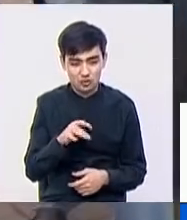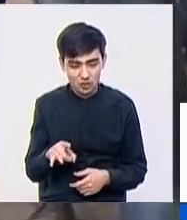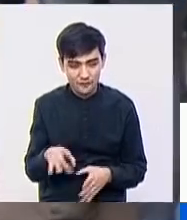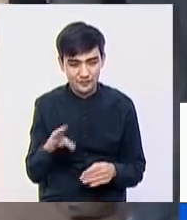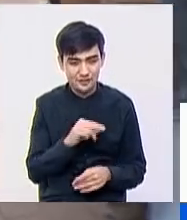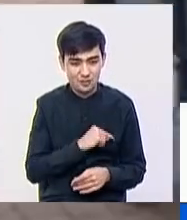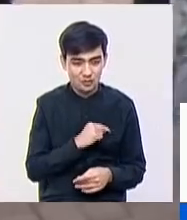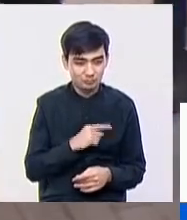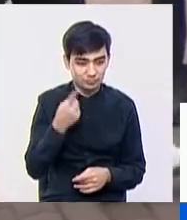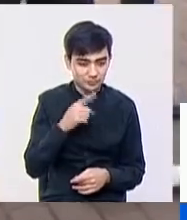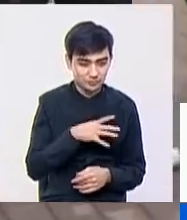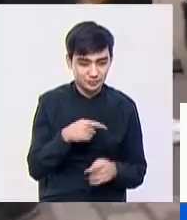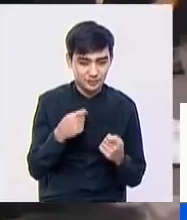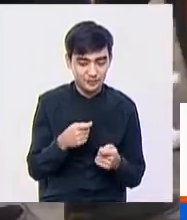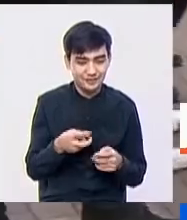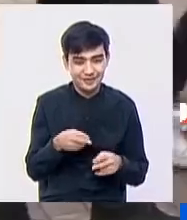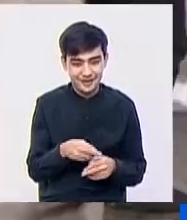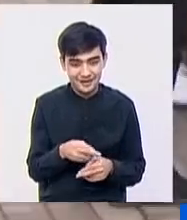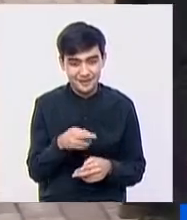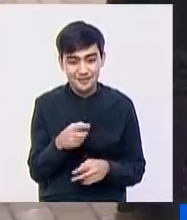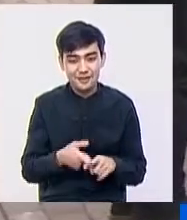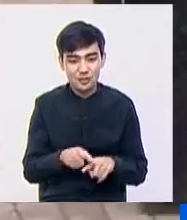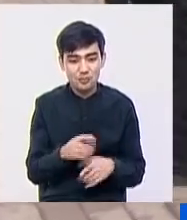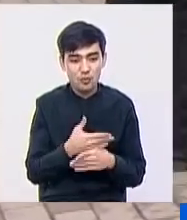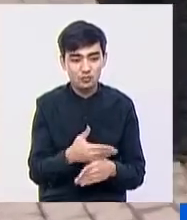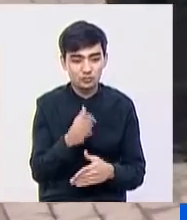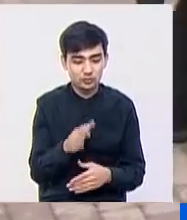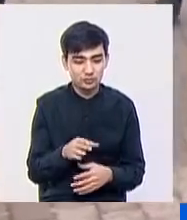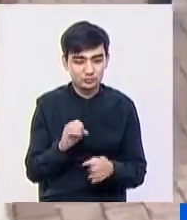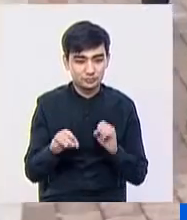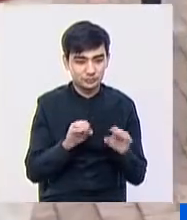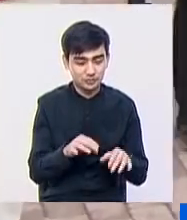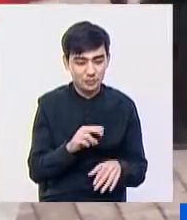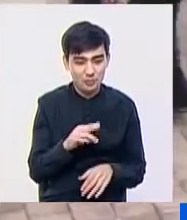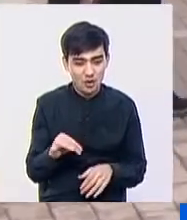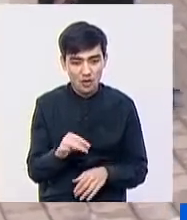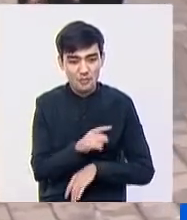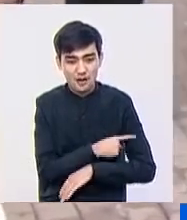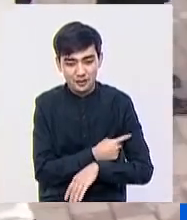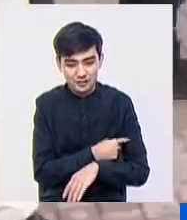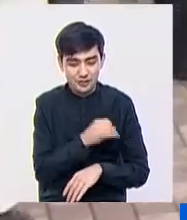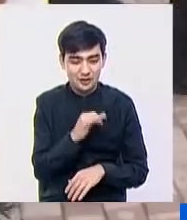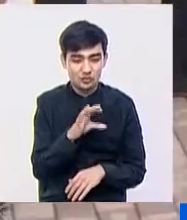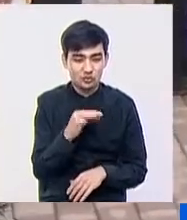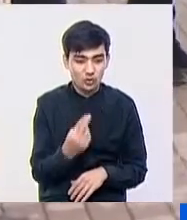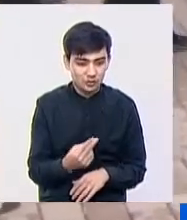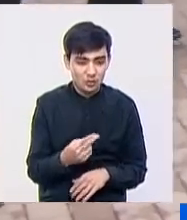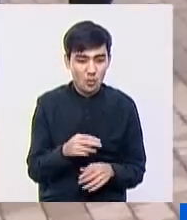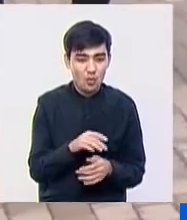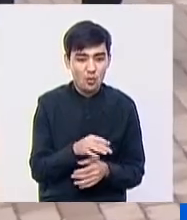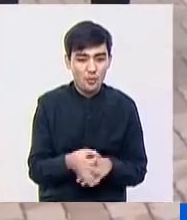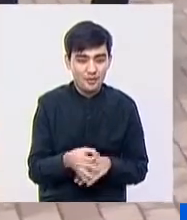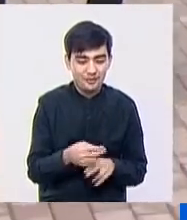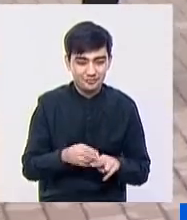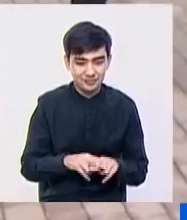организовали продовольствие. Сейчас эта помощь будет распространяться по медицинским учреждениям, социальным объектам